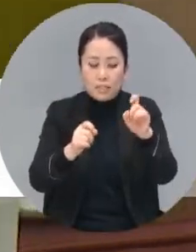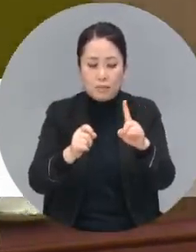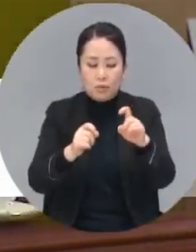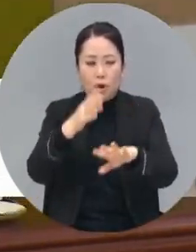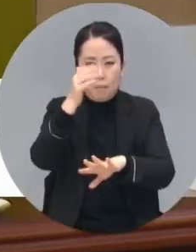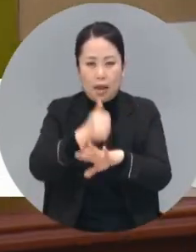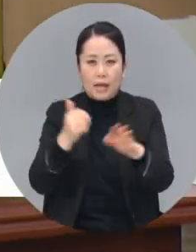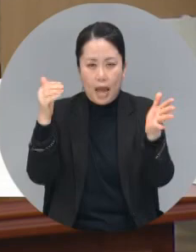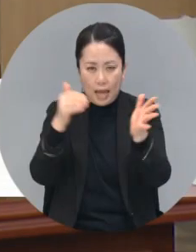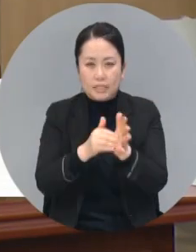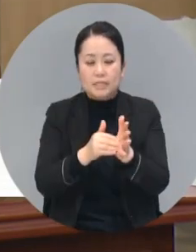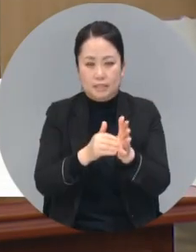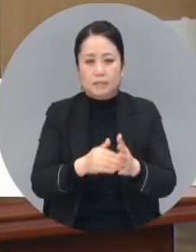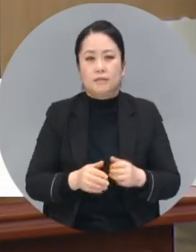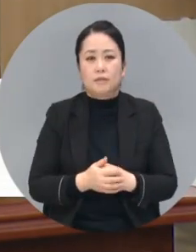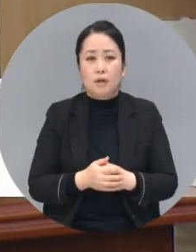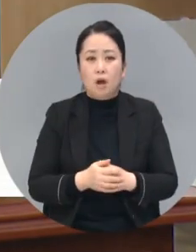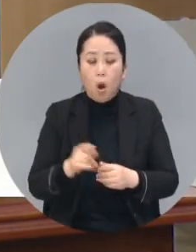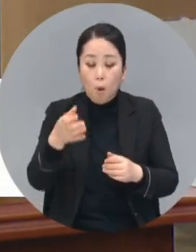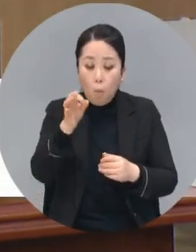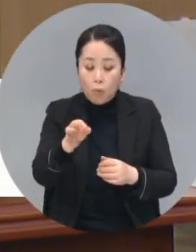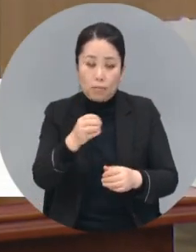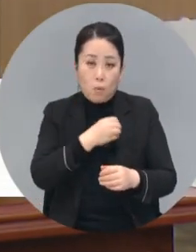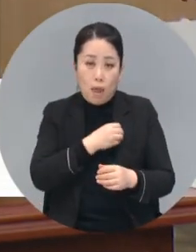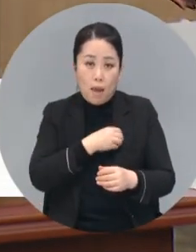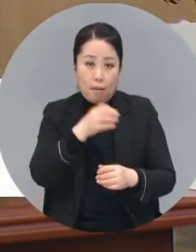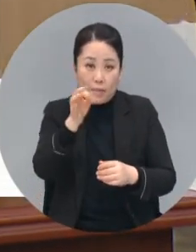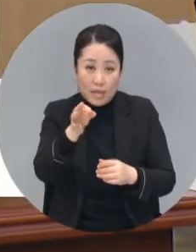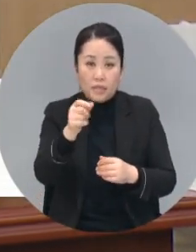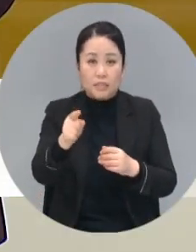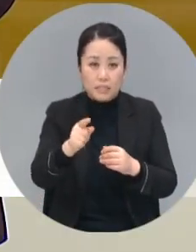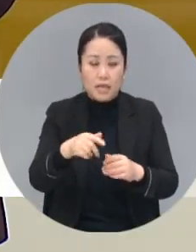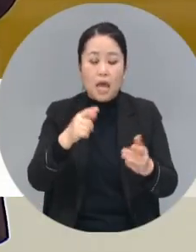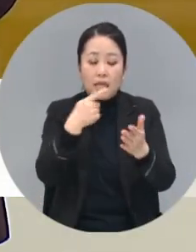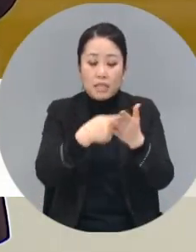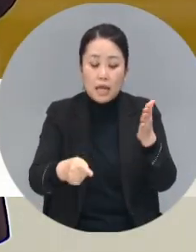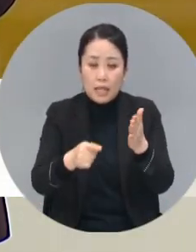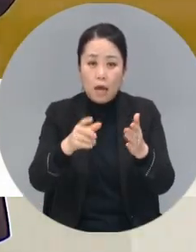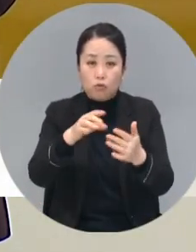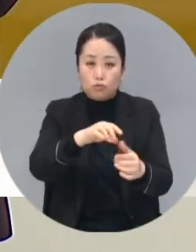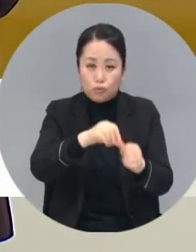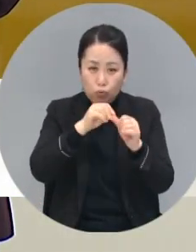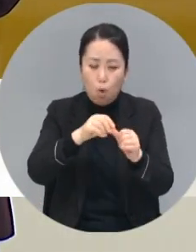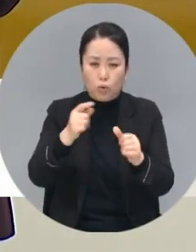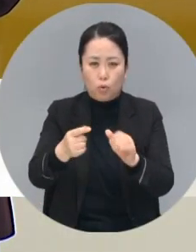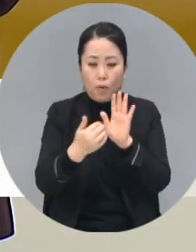이어집니다. 모금된 회비는 재난 구호와 예방활동, 복지